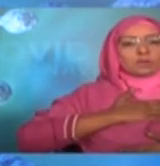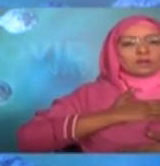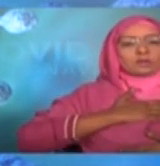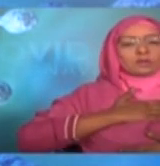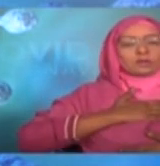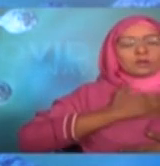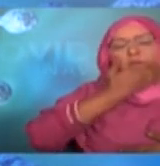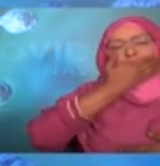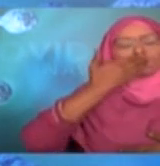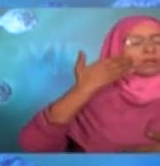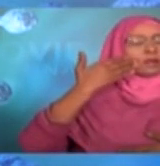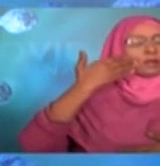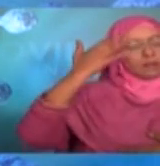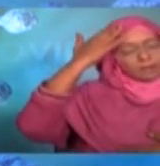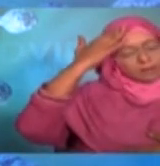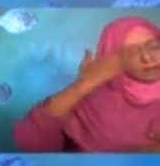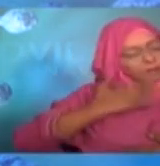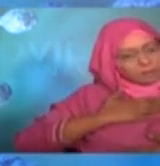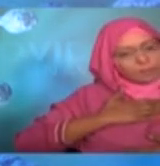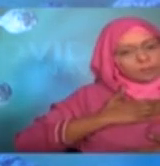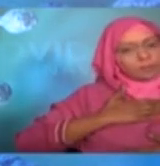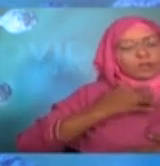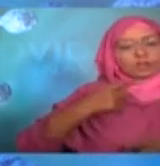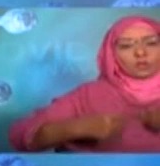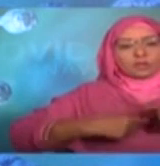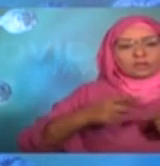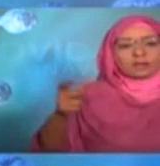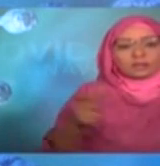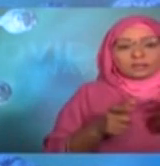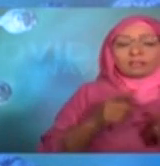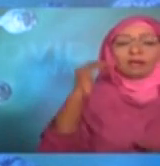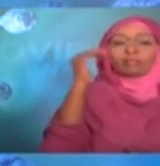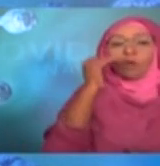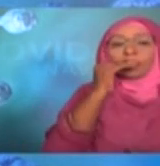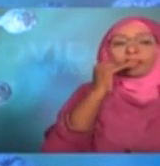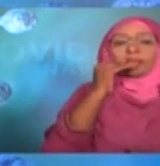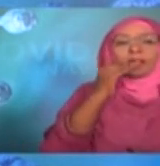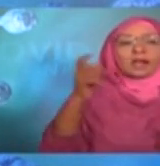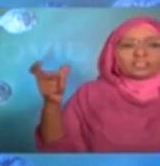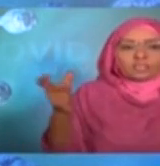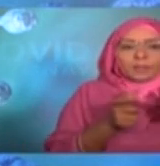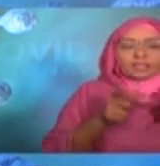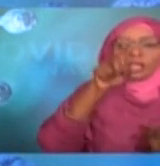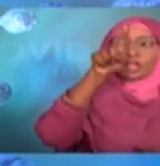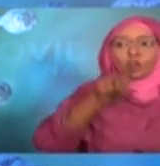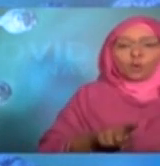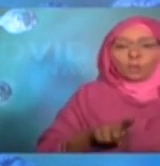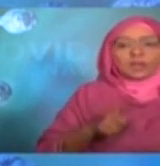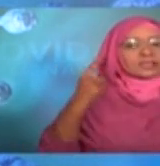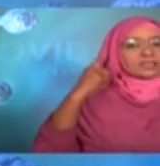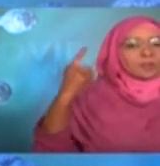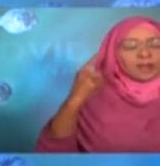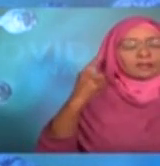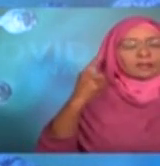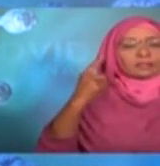رمضان كريم. واصلت اللجنة العليا للطوارئ اجتماعاتها اليوم، استمعت إلى عدد من